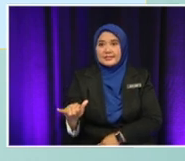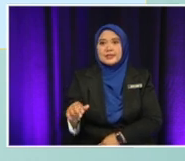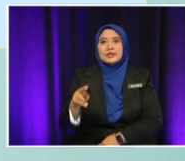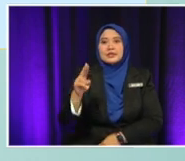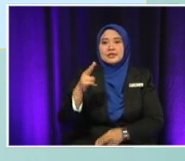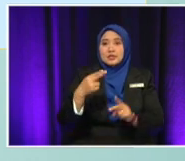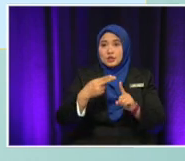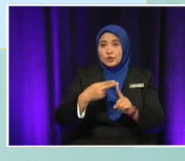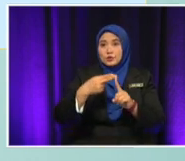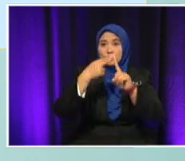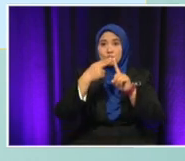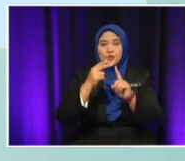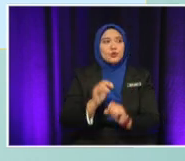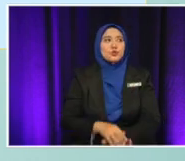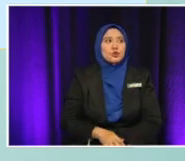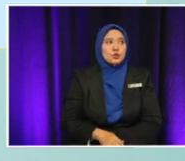juga